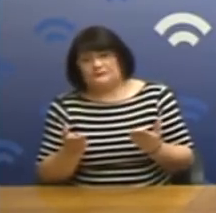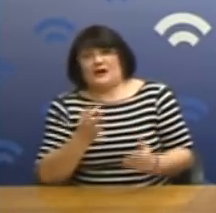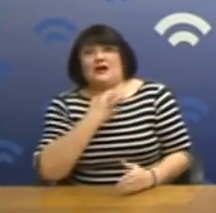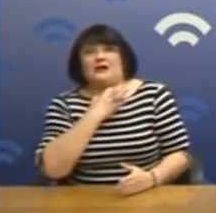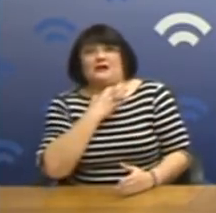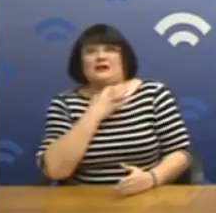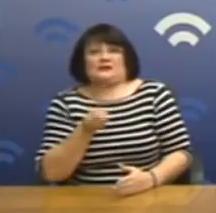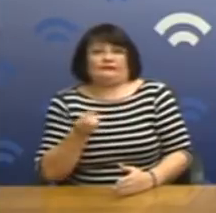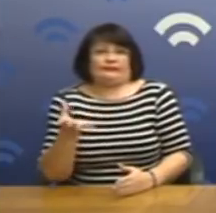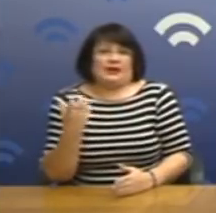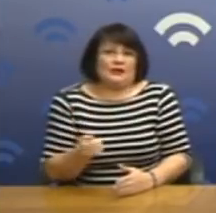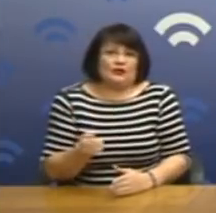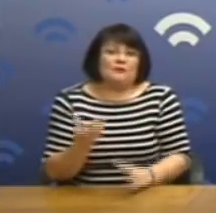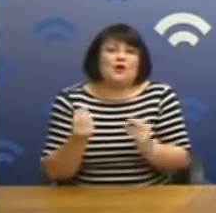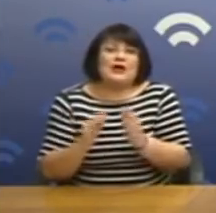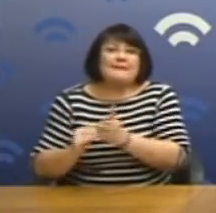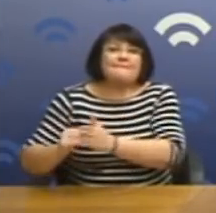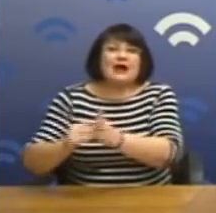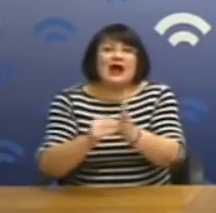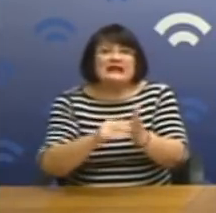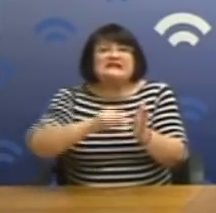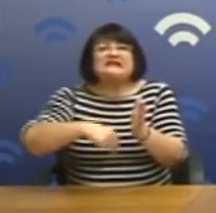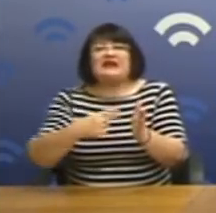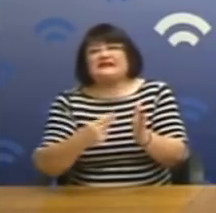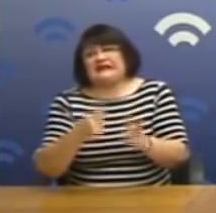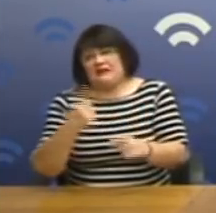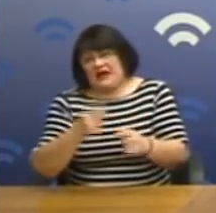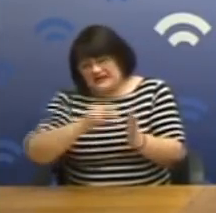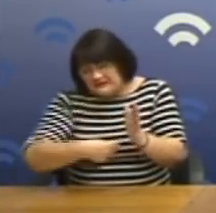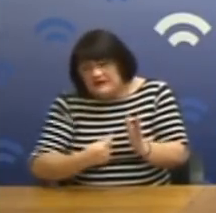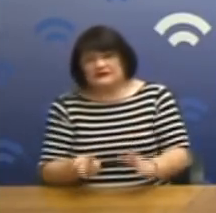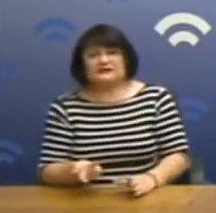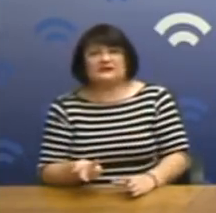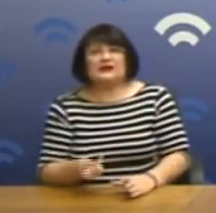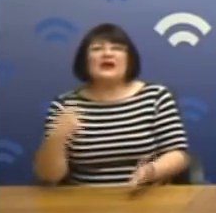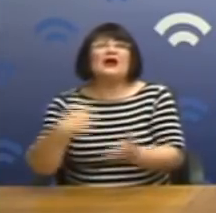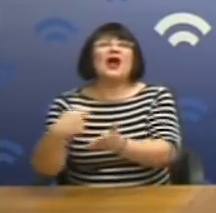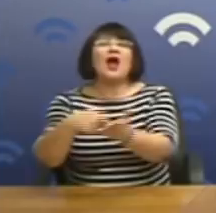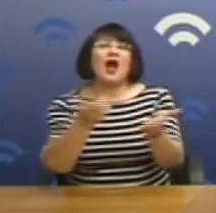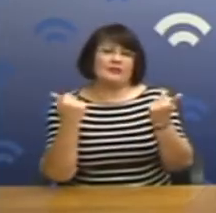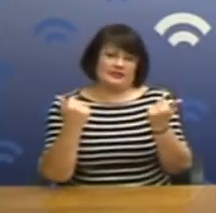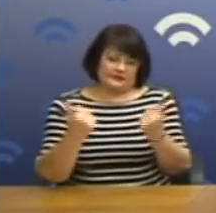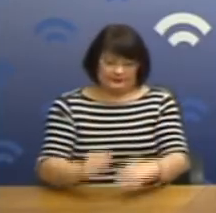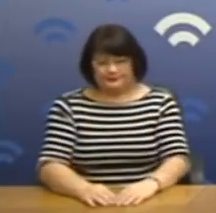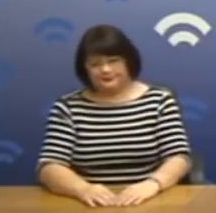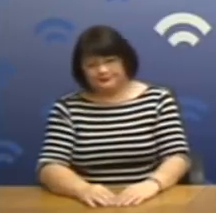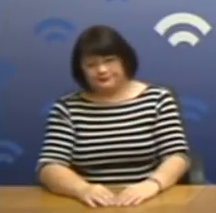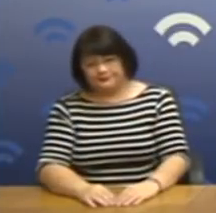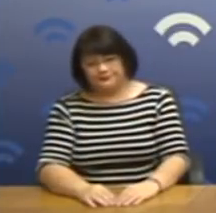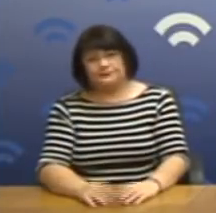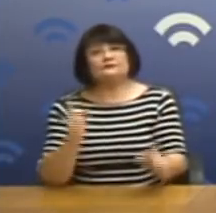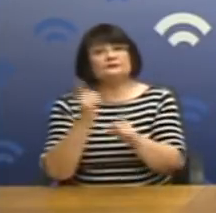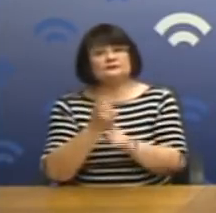ανάγκες, πολλοί εκ των οποίων είναι συμβασιούχοι, συχνά μένουν απλήρωτοι. Ιδιαίτερα